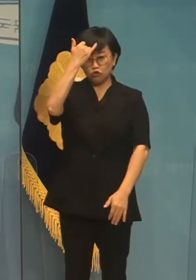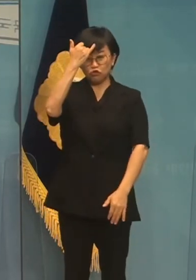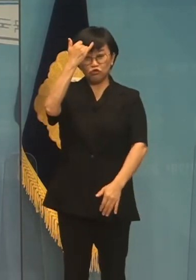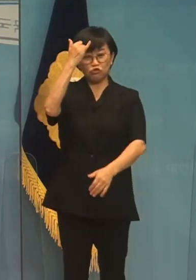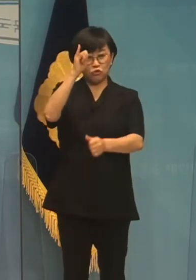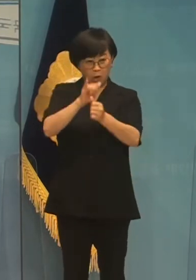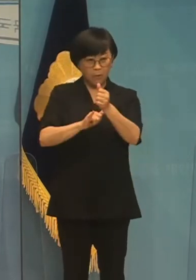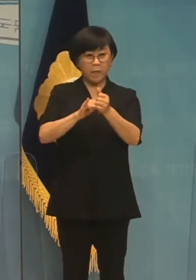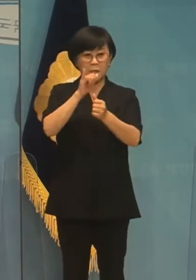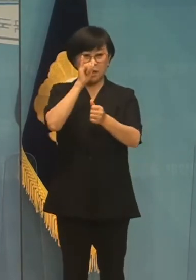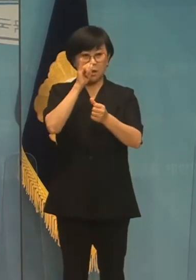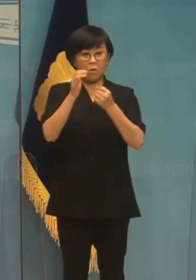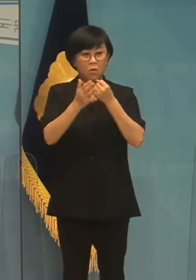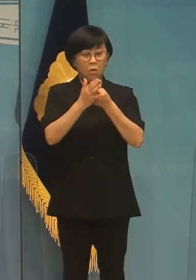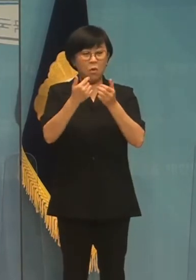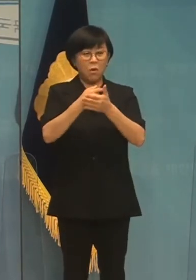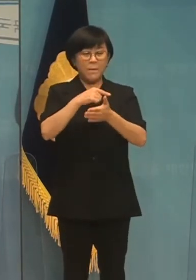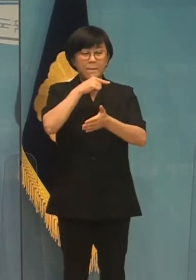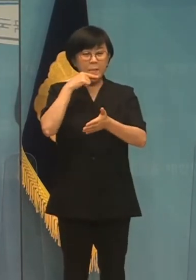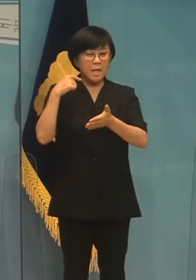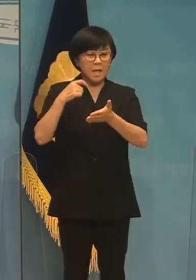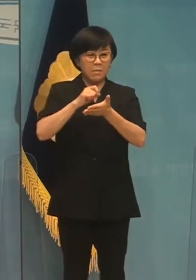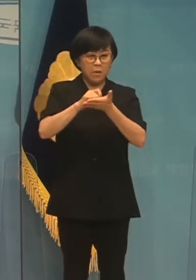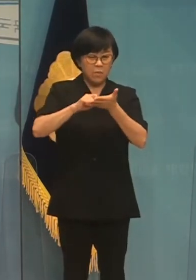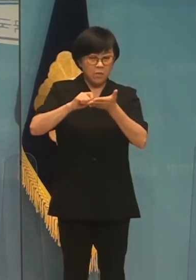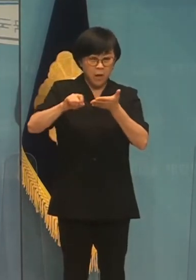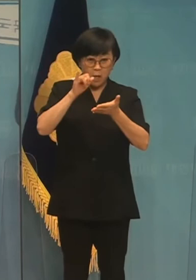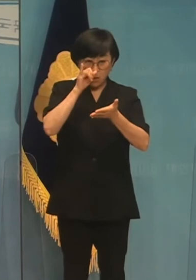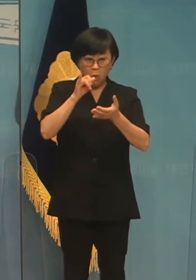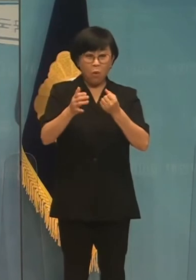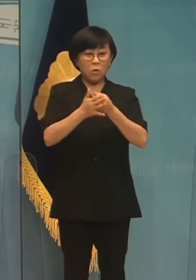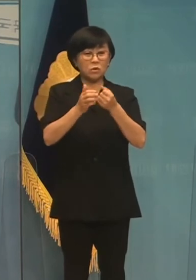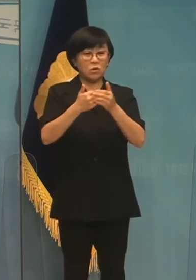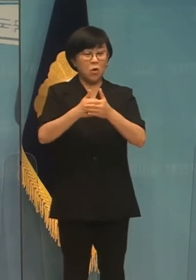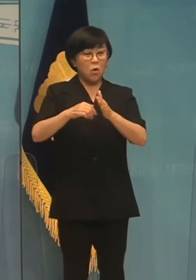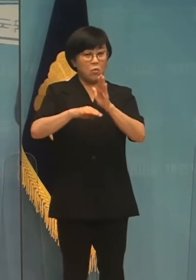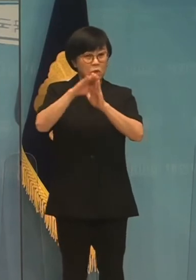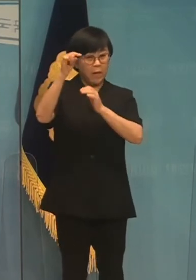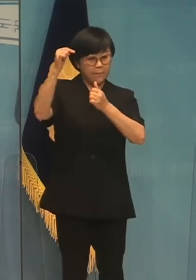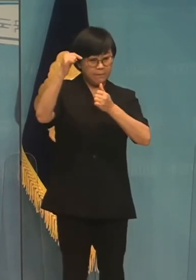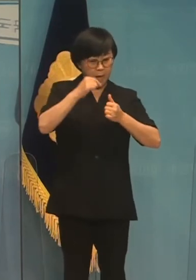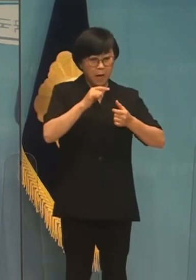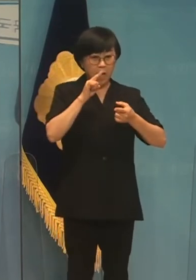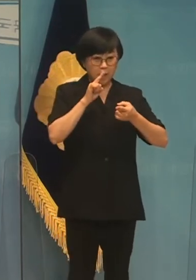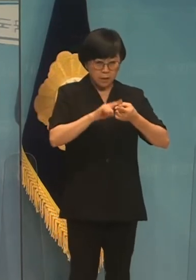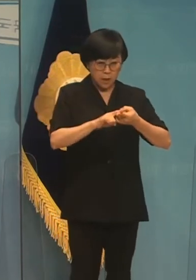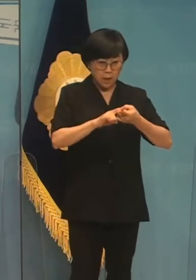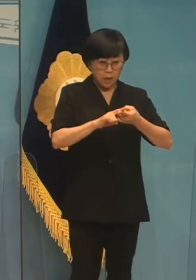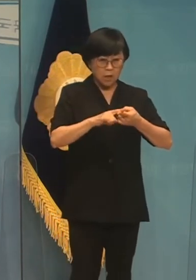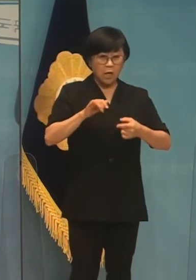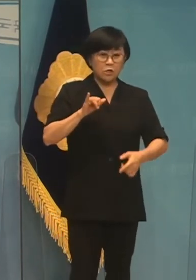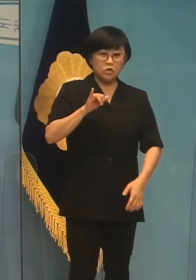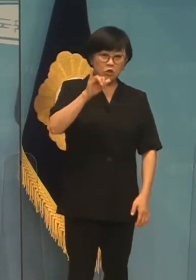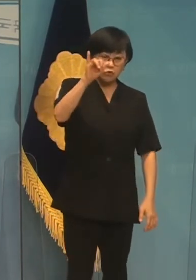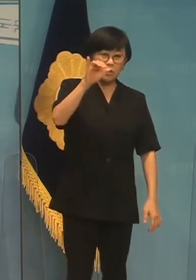충성 맹세 혈서를 쓰고 북한의 지령에 따라 스텔스